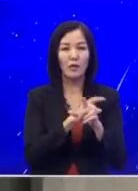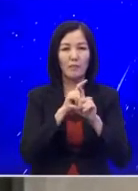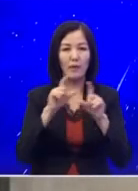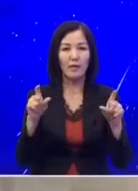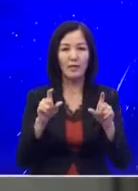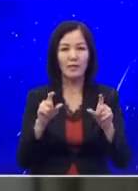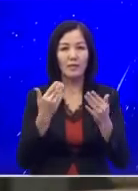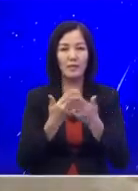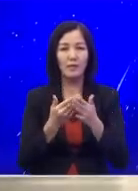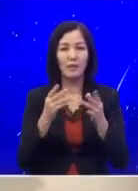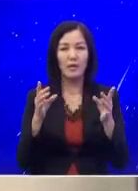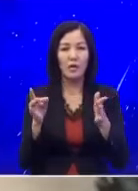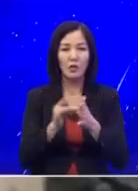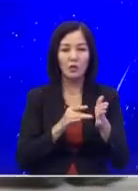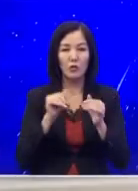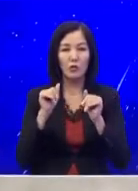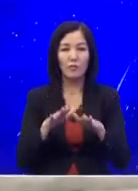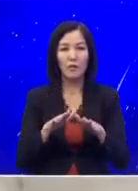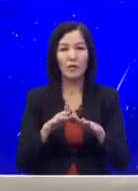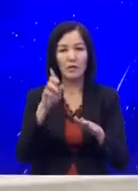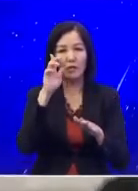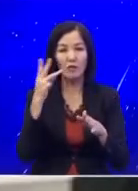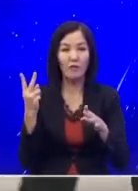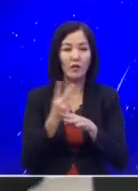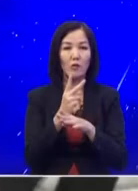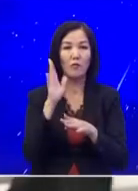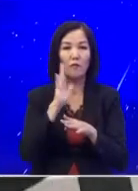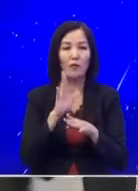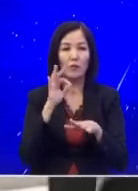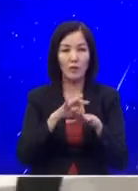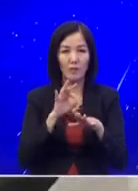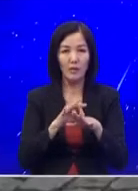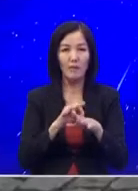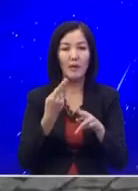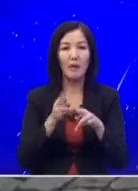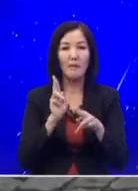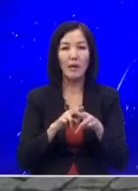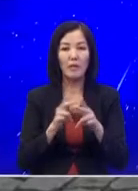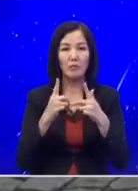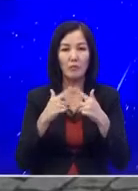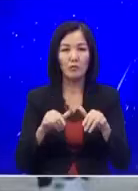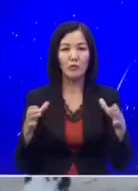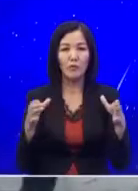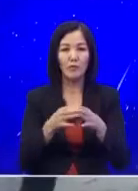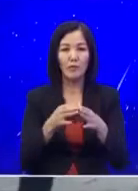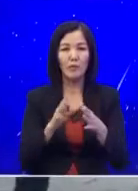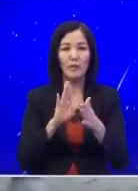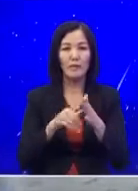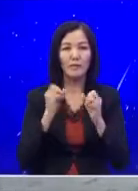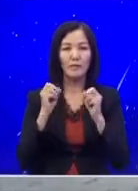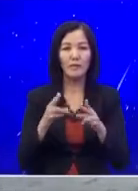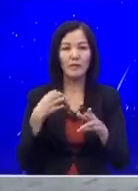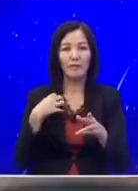если не принять срочных мер, страна может столкнуться со второй волной эпидемии. По этому поводу создан Совет обороны и безопасности